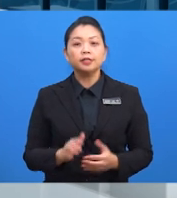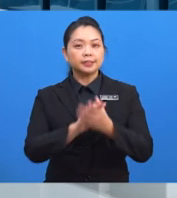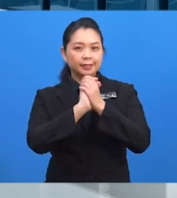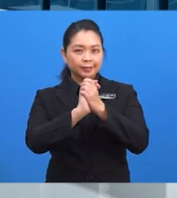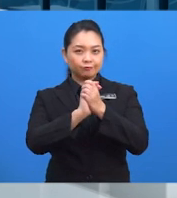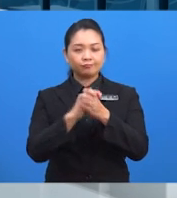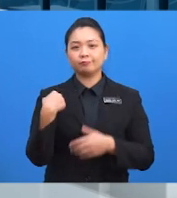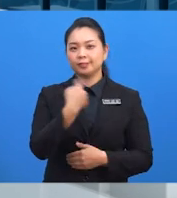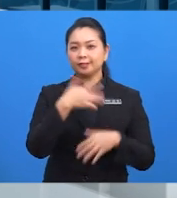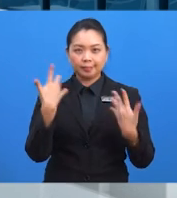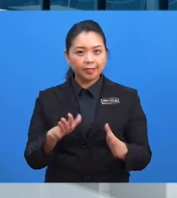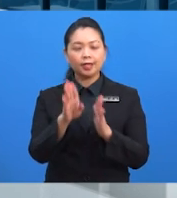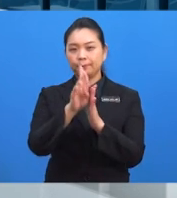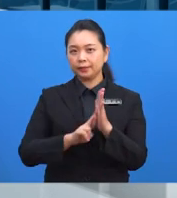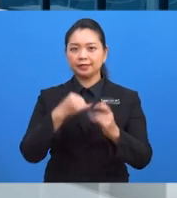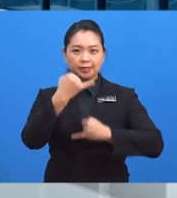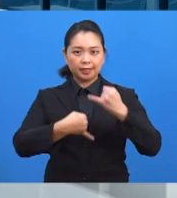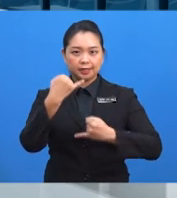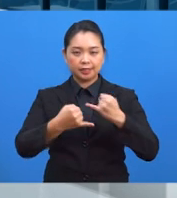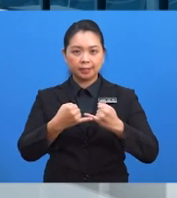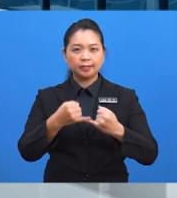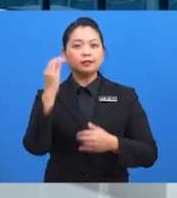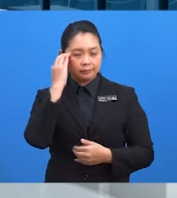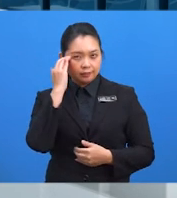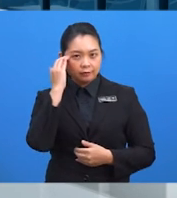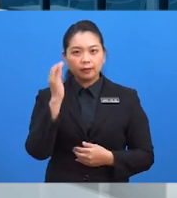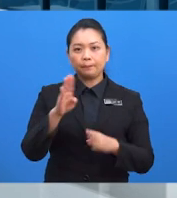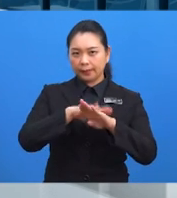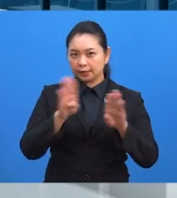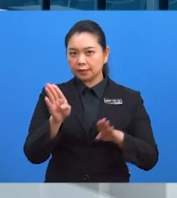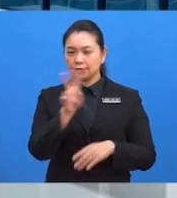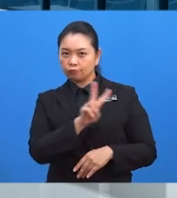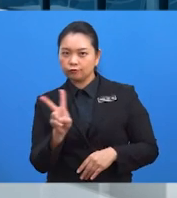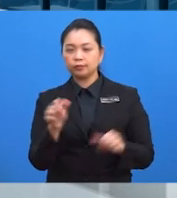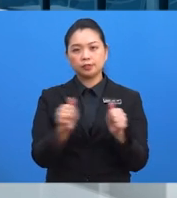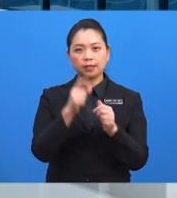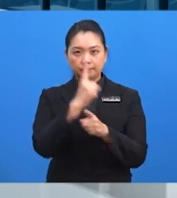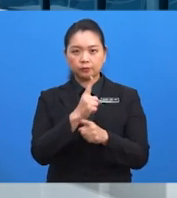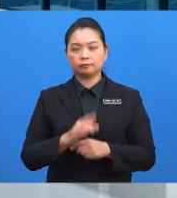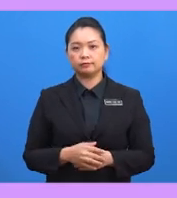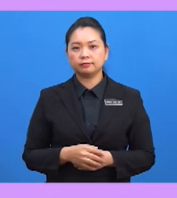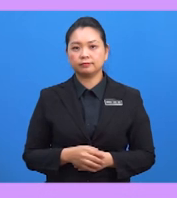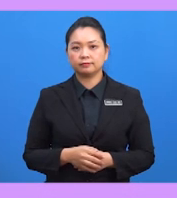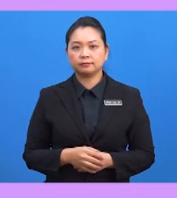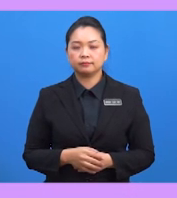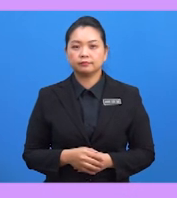Tahniah! Kita telah berjaya mengenal pasti barang keperluan dan kehendak dengan tepat.